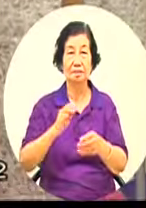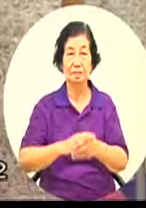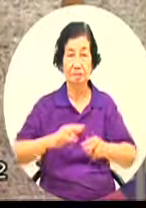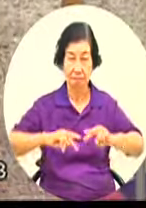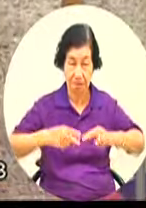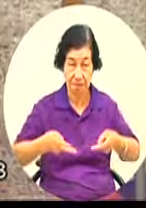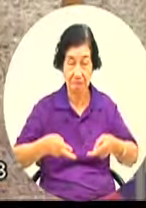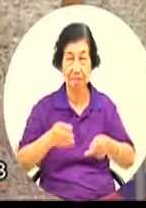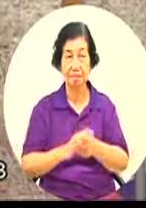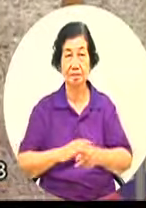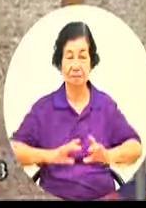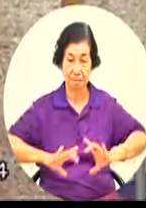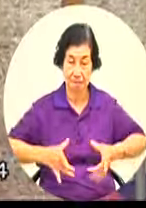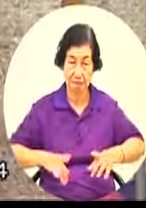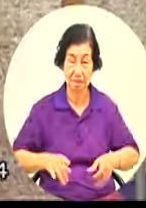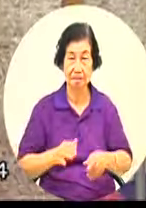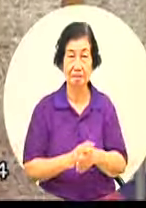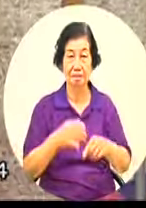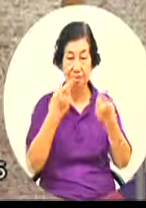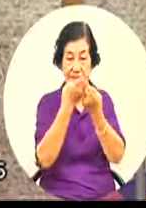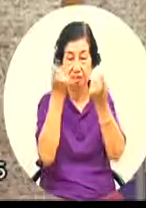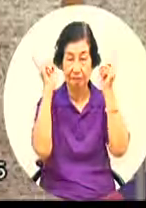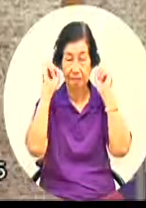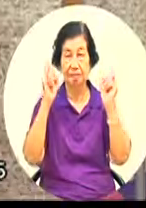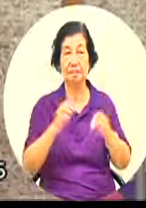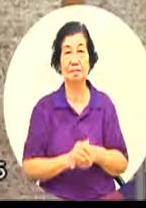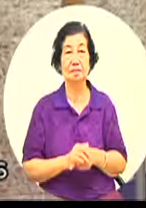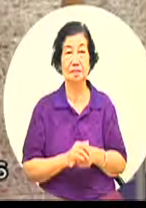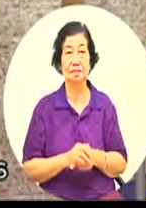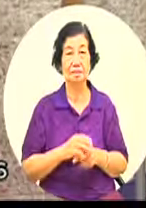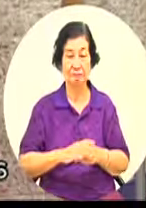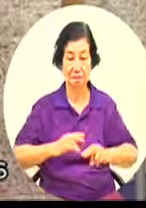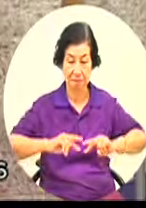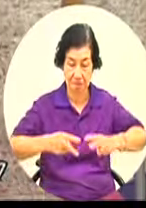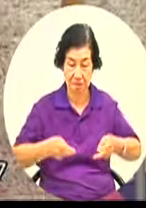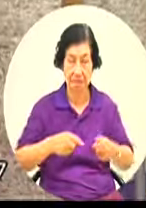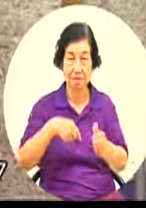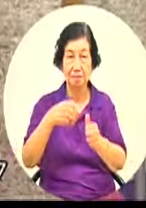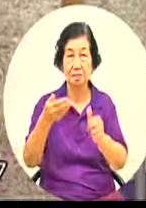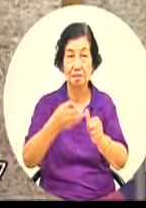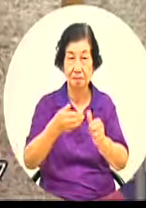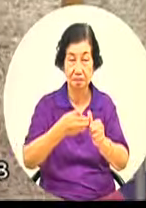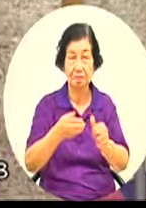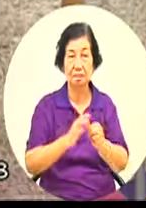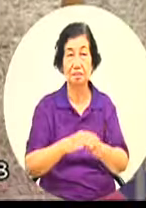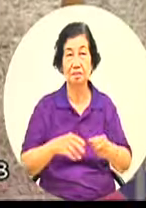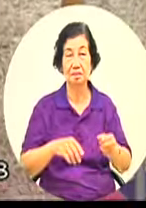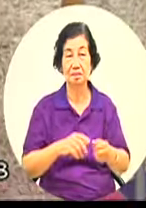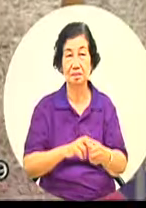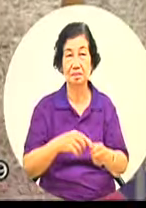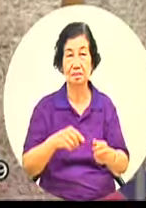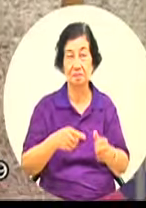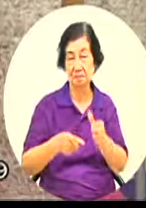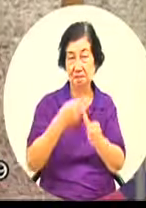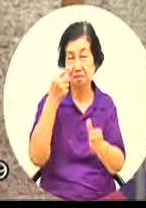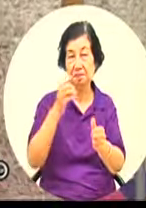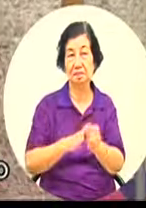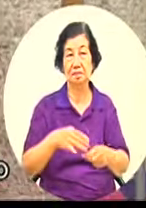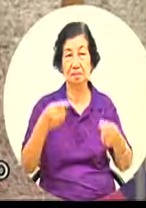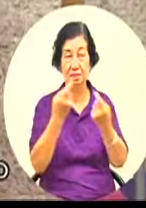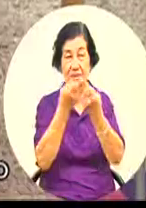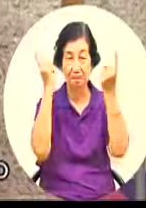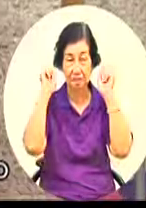福取向的大学，然后也希望哈成为翻转教育的一流网络大学，更期待哈他成为我们就